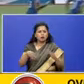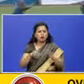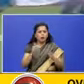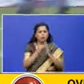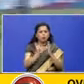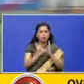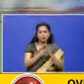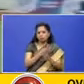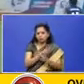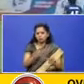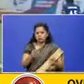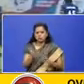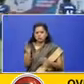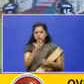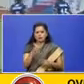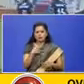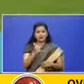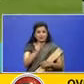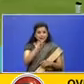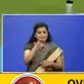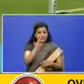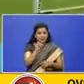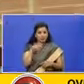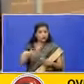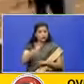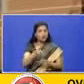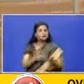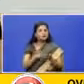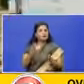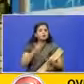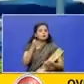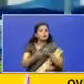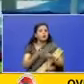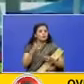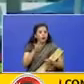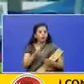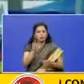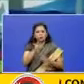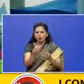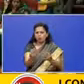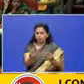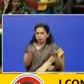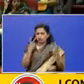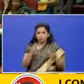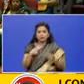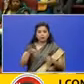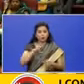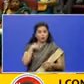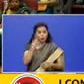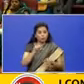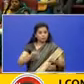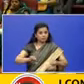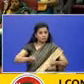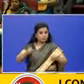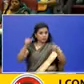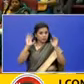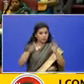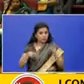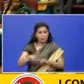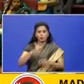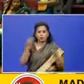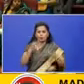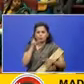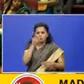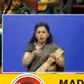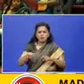करीब करीब 60 नेशनल गेम्स रिकॉर्ड्स भी बने। मैं पदक जीतने वाले, नए